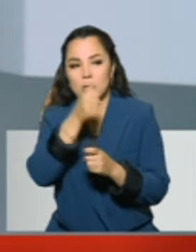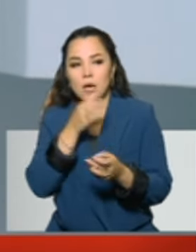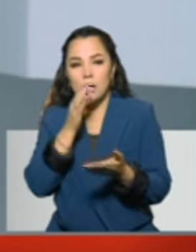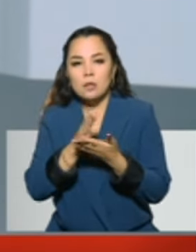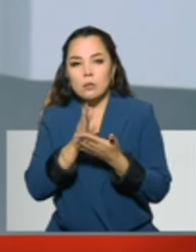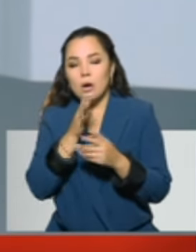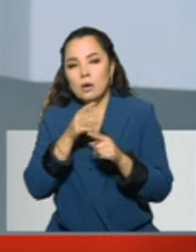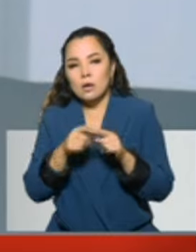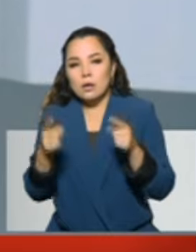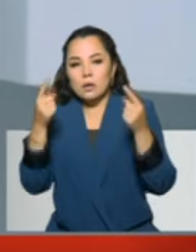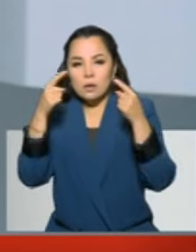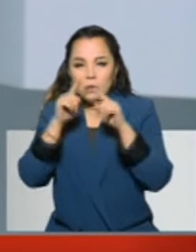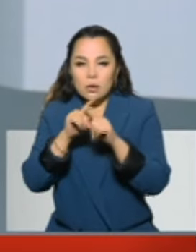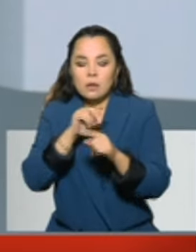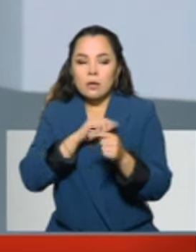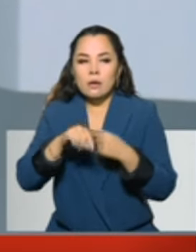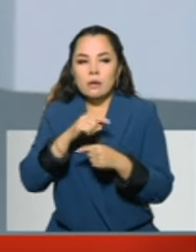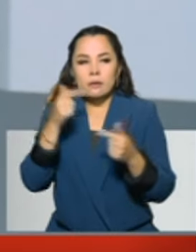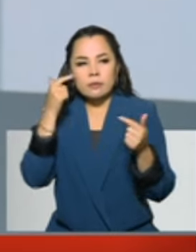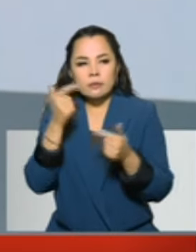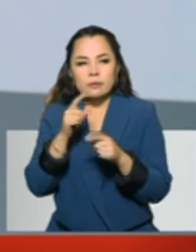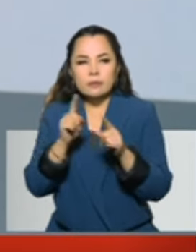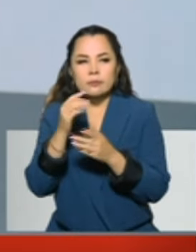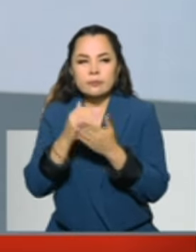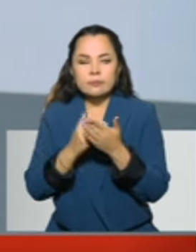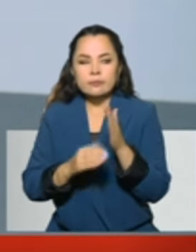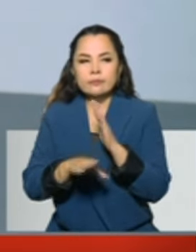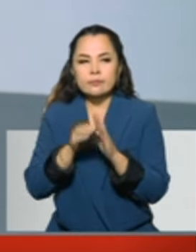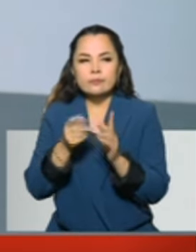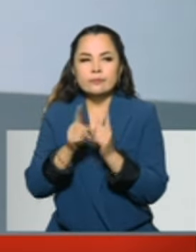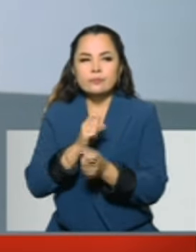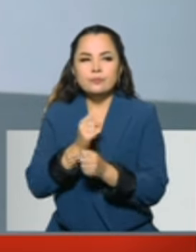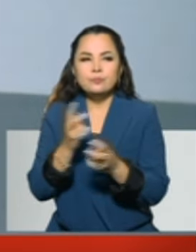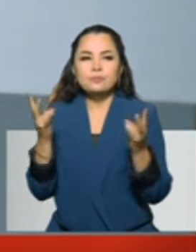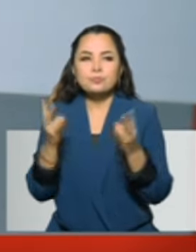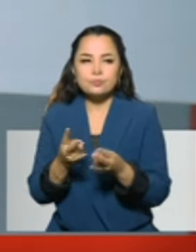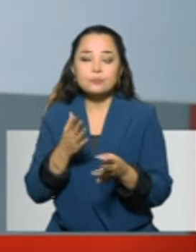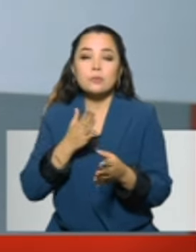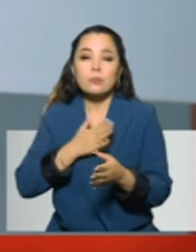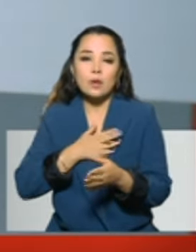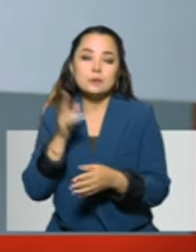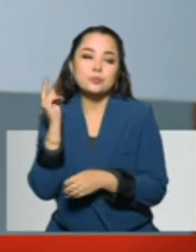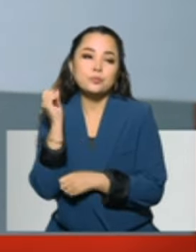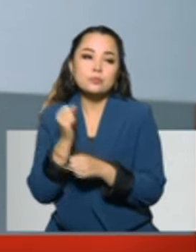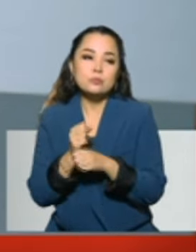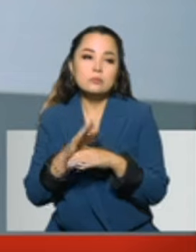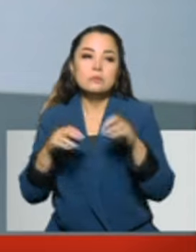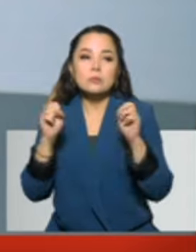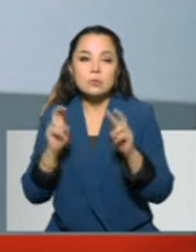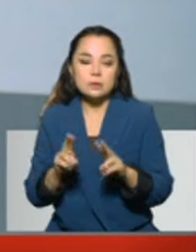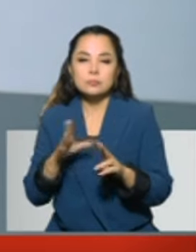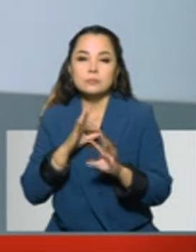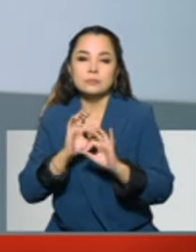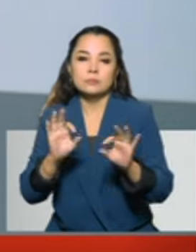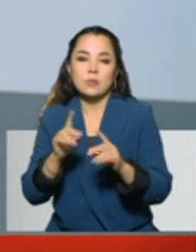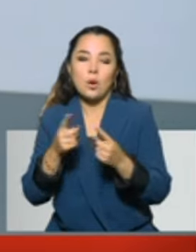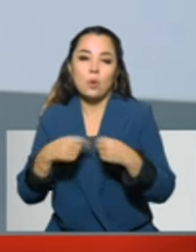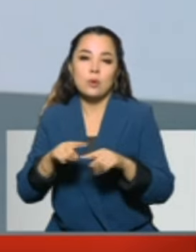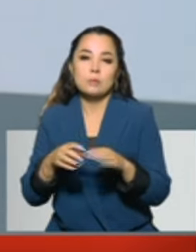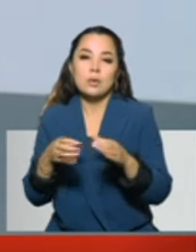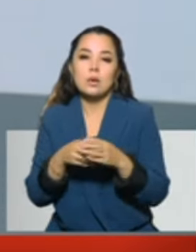уақыт ішінде техникалық және кәсіби білім беру жүйесін реформалау қажет. Әрі біз жұмысшы мамандықтарын дәріптеу арқылы